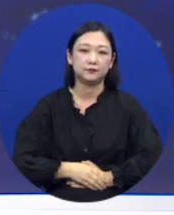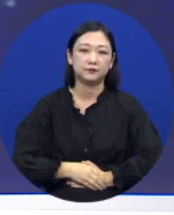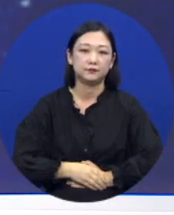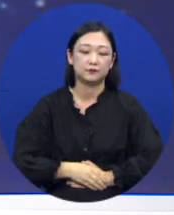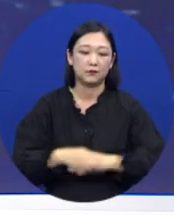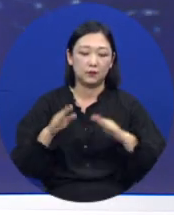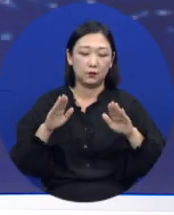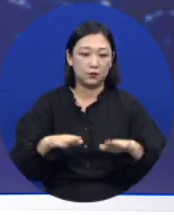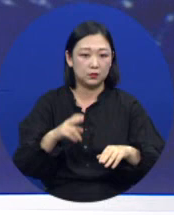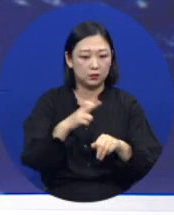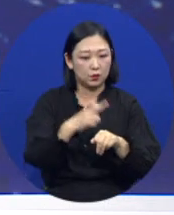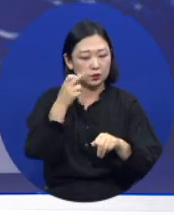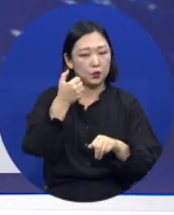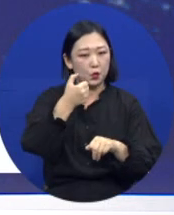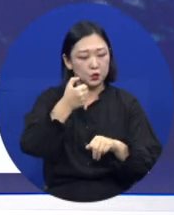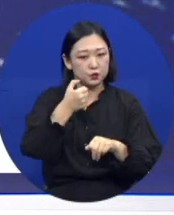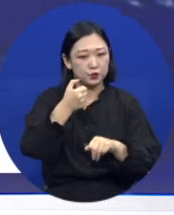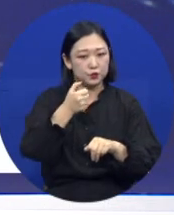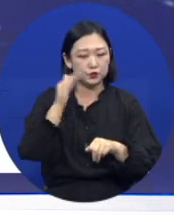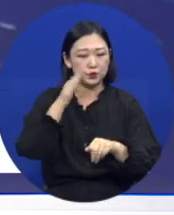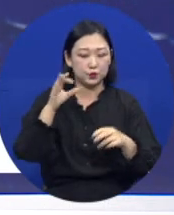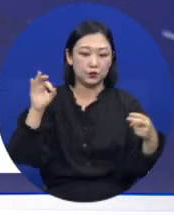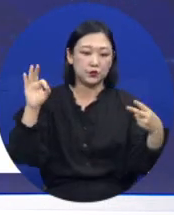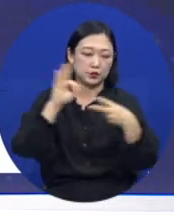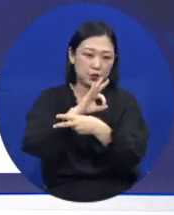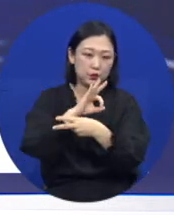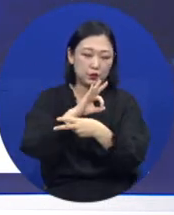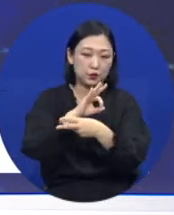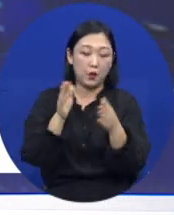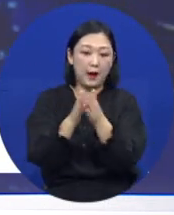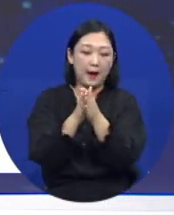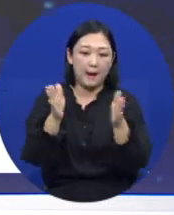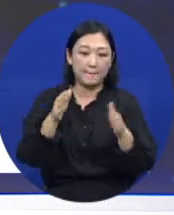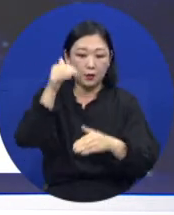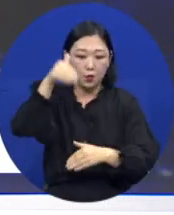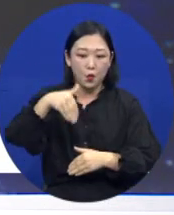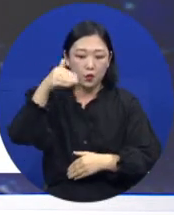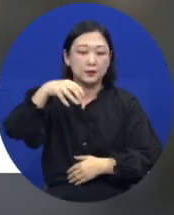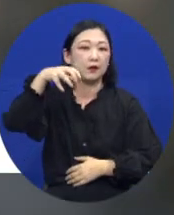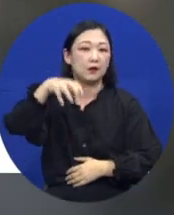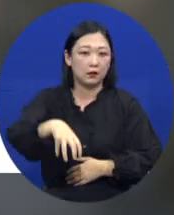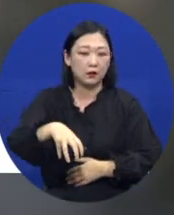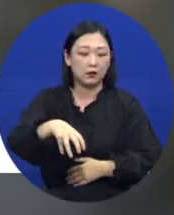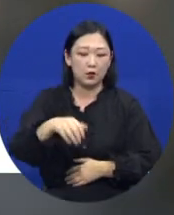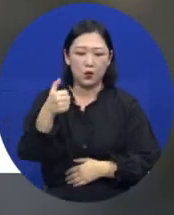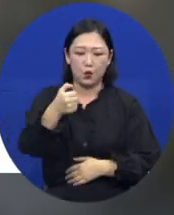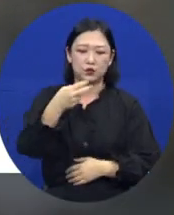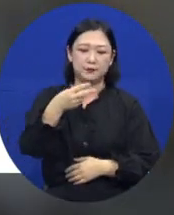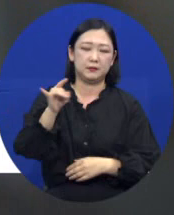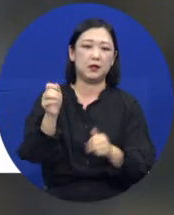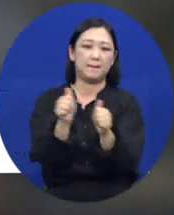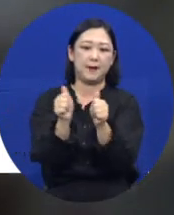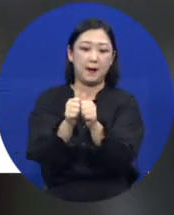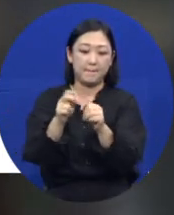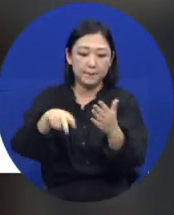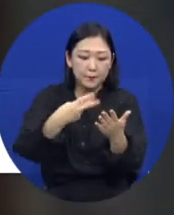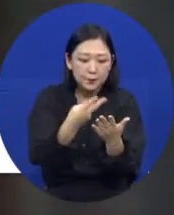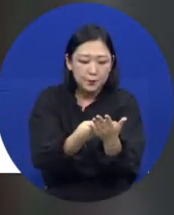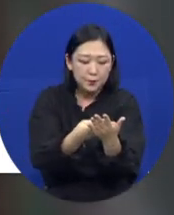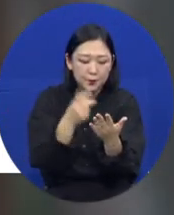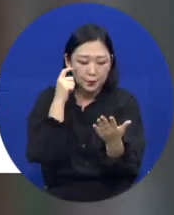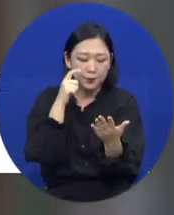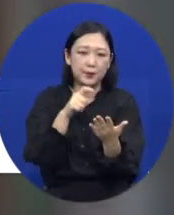오늘날 12시 50분쯤 제주시 연동의 한 주상복합 건물 공사 현장에서 50대 남성이 쓰러져 있는 것을